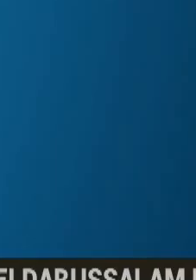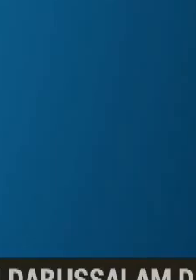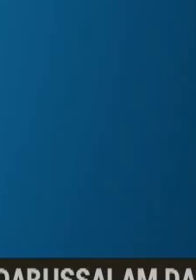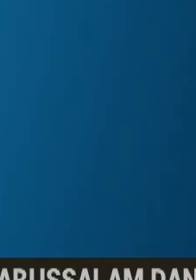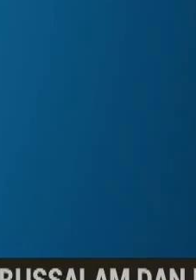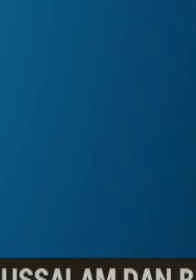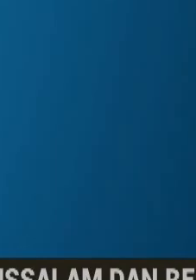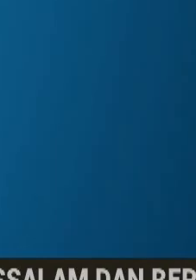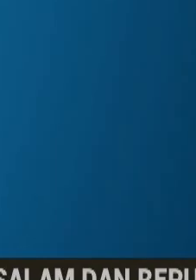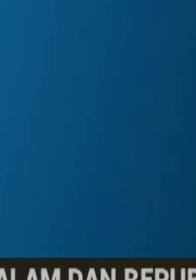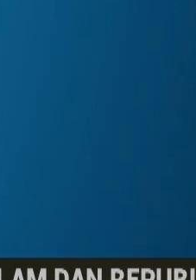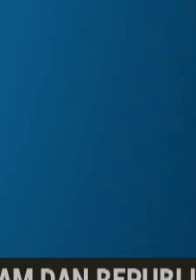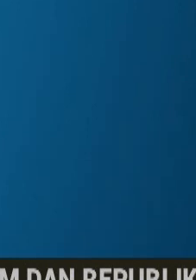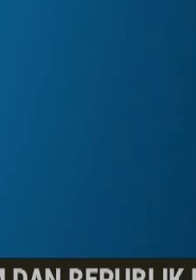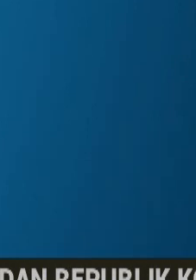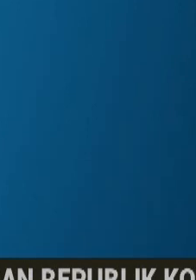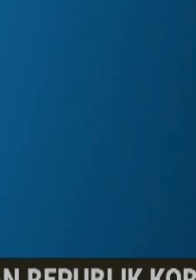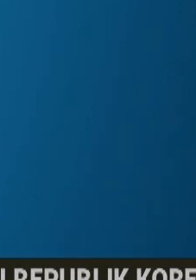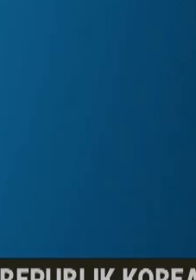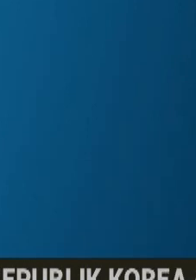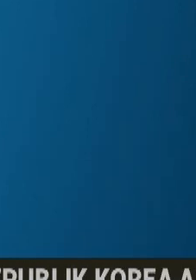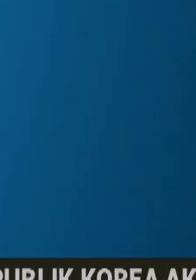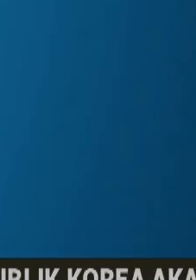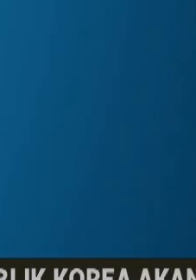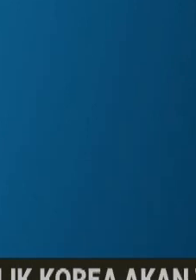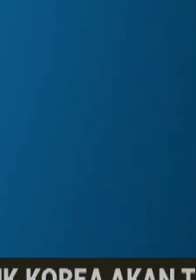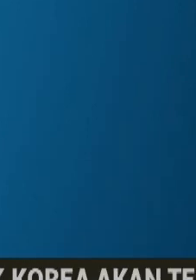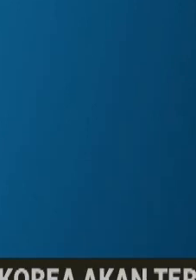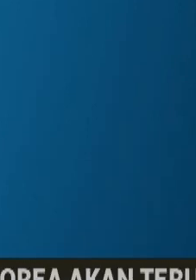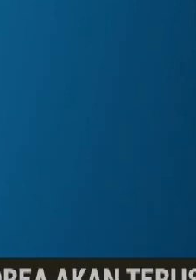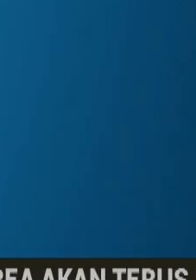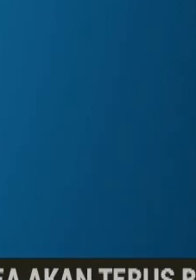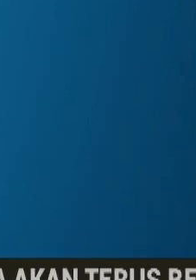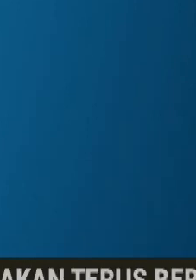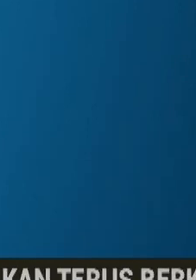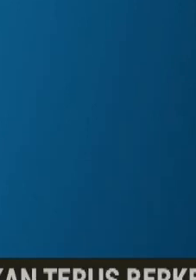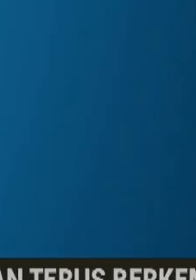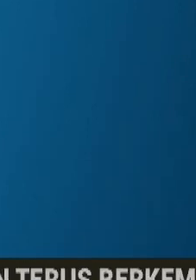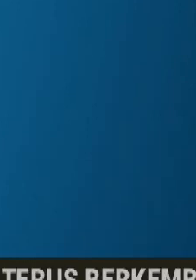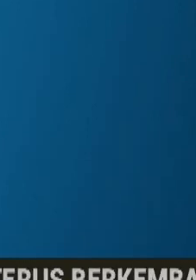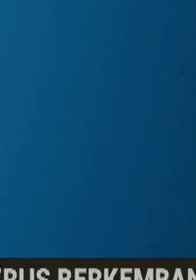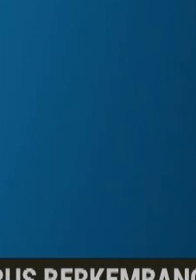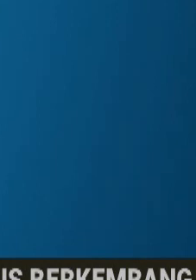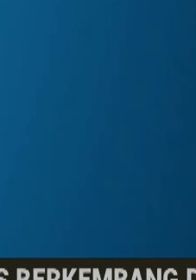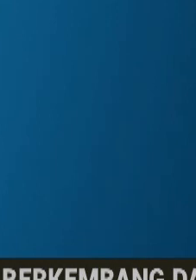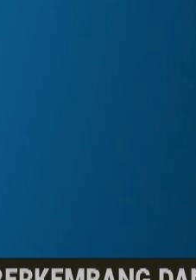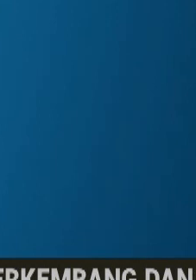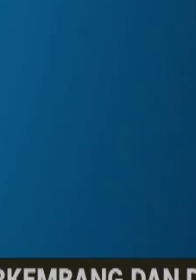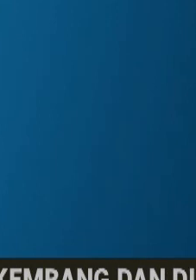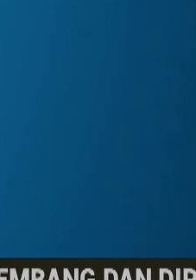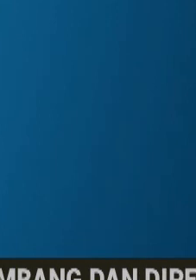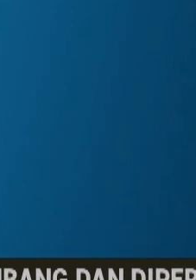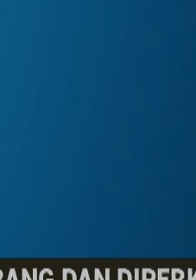2024 menurut siaran Akhbar Kementerian kesihatan penggunaan ujian art hanya disarankan bagi mereka yang mengalami